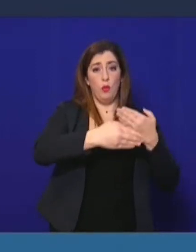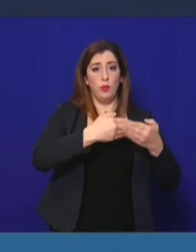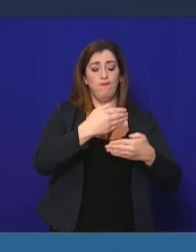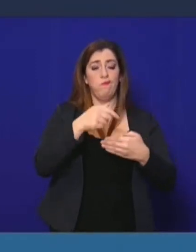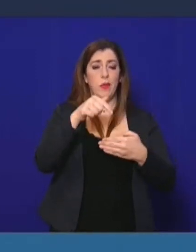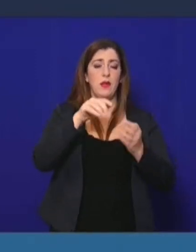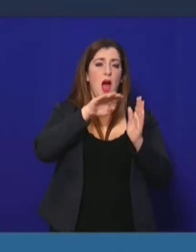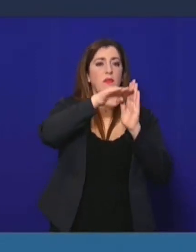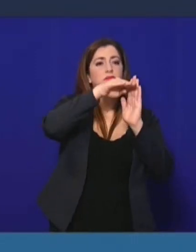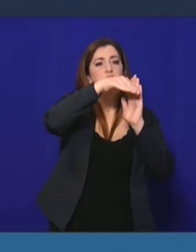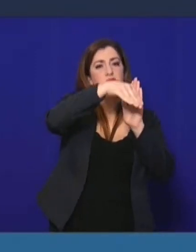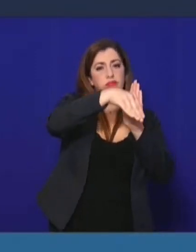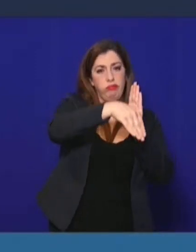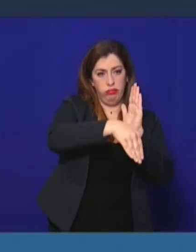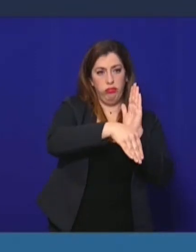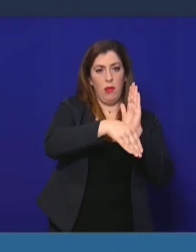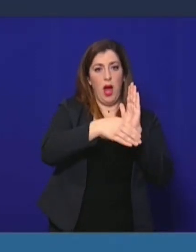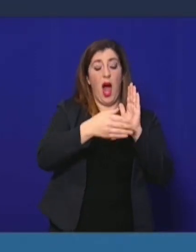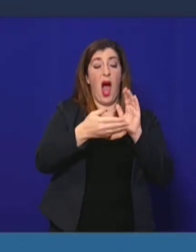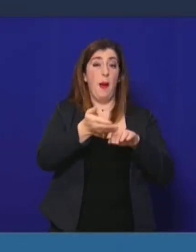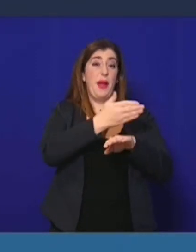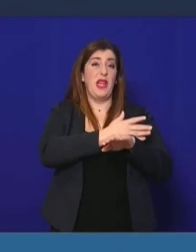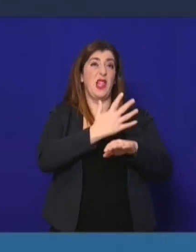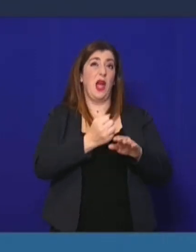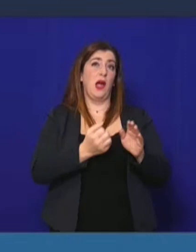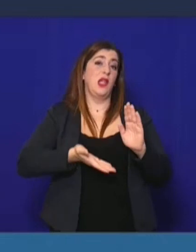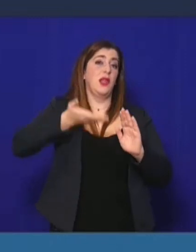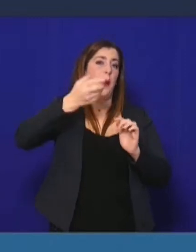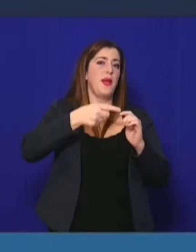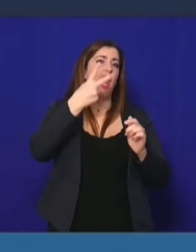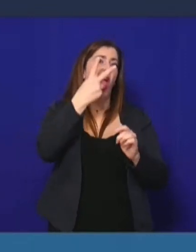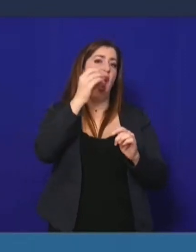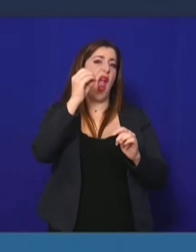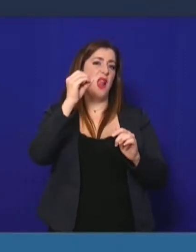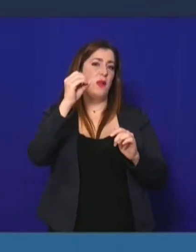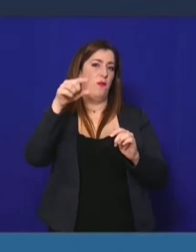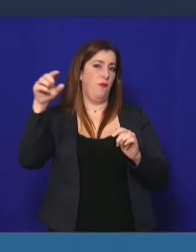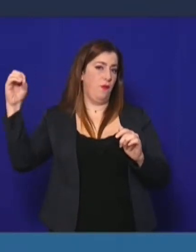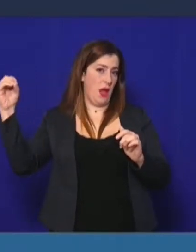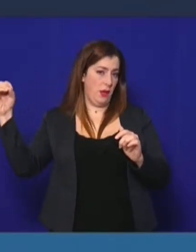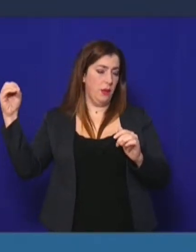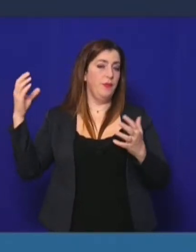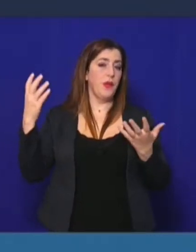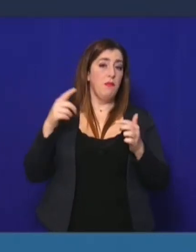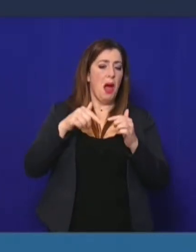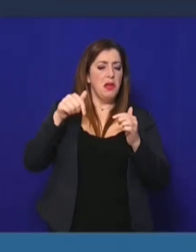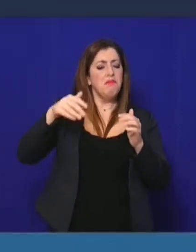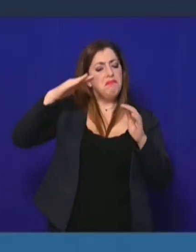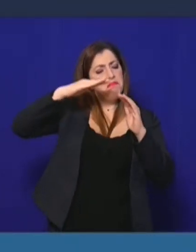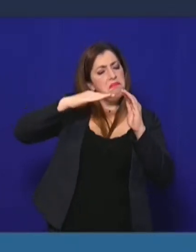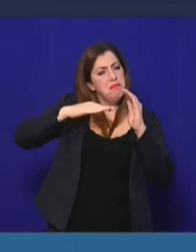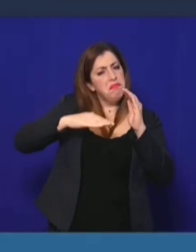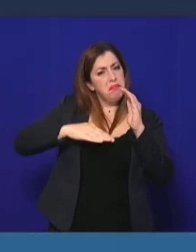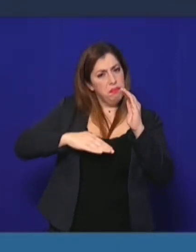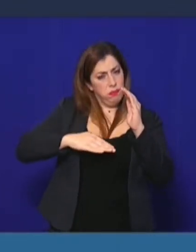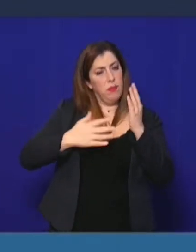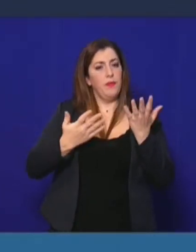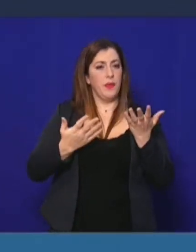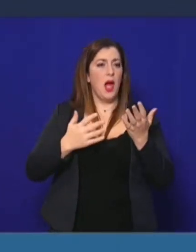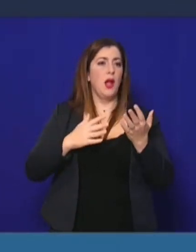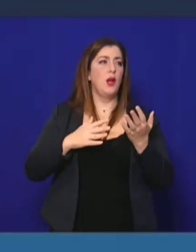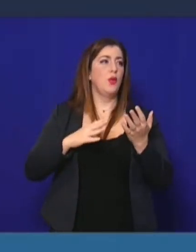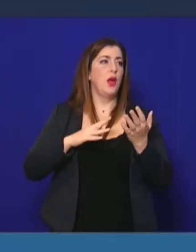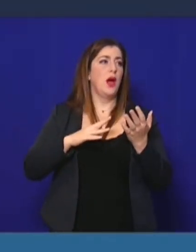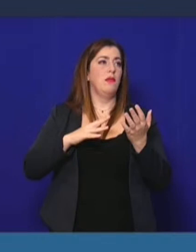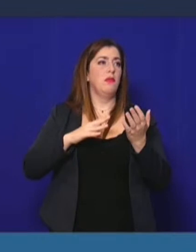minn 2000 każ attiv at any one point, però issa peress li anke n-numri totali naqsu, in-numru ta' każijiet